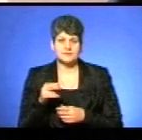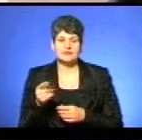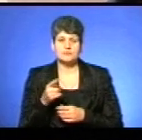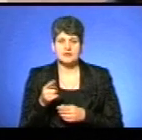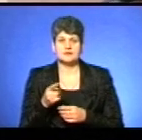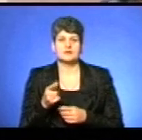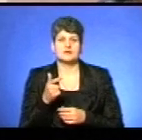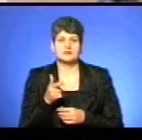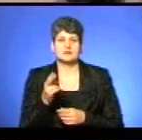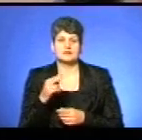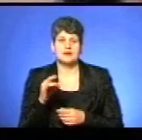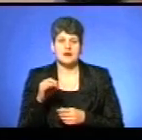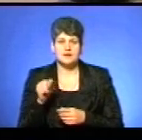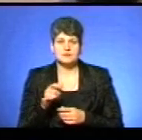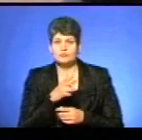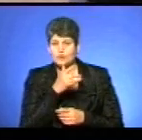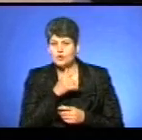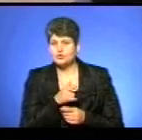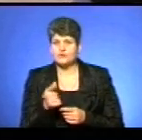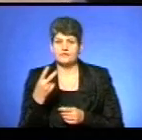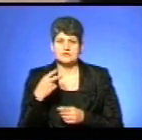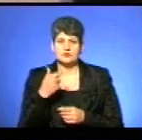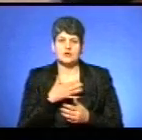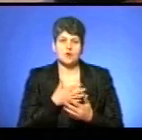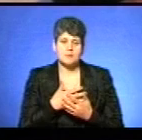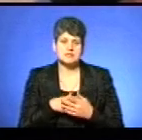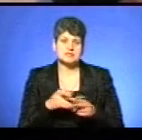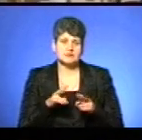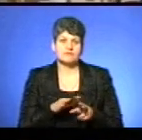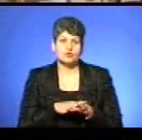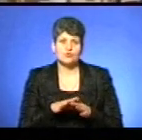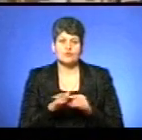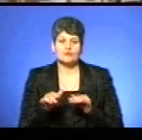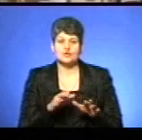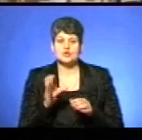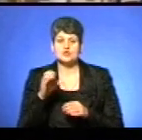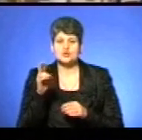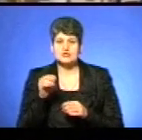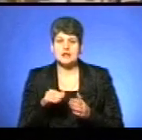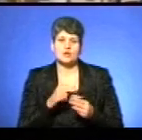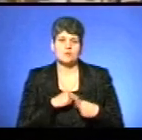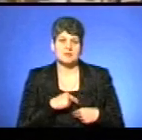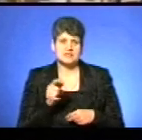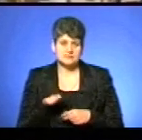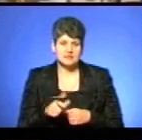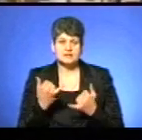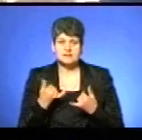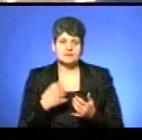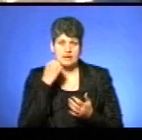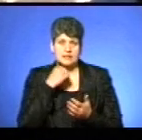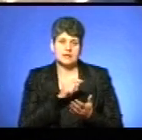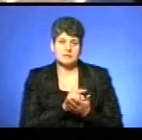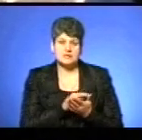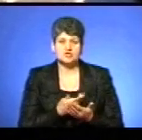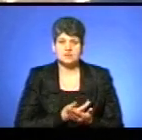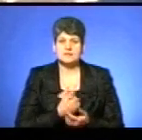Тернополянка Галина Далявська впродовж майже 20 років на громадських засадах виконувала функції соціального працівника. Зараз вона на пенсії,